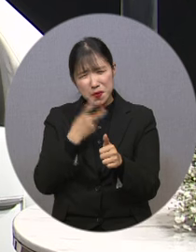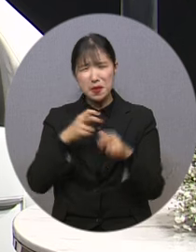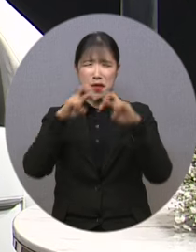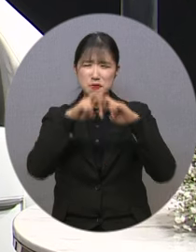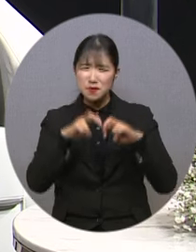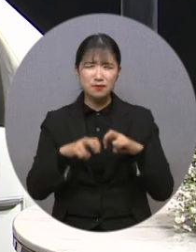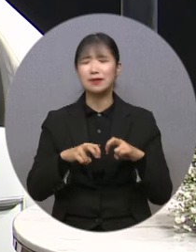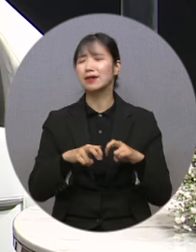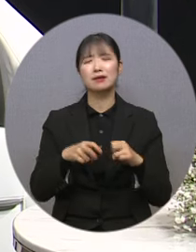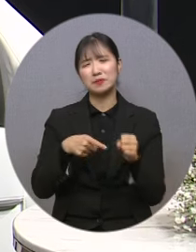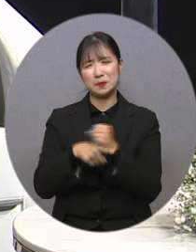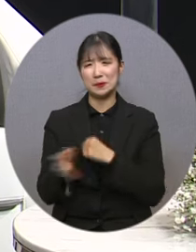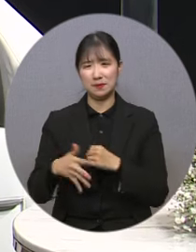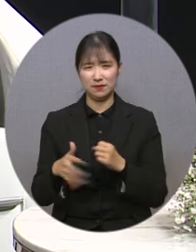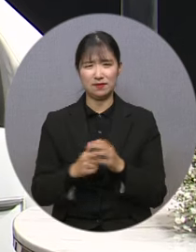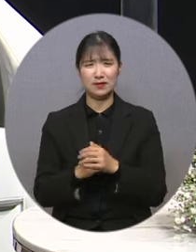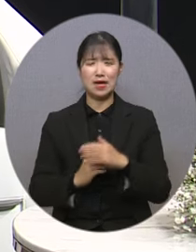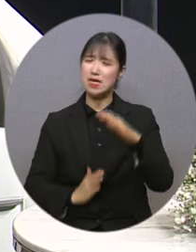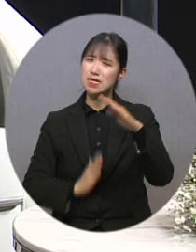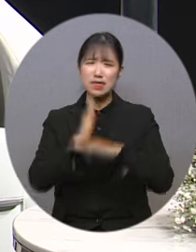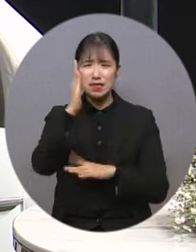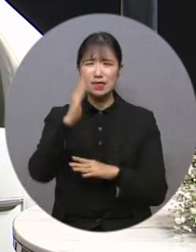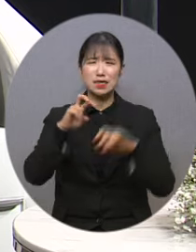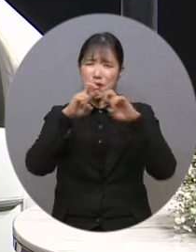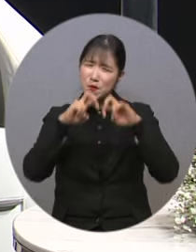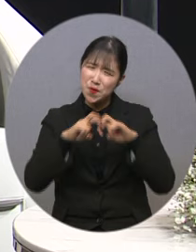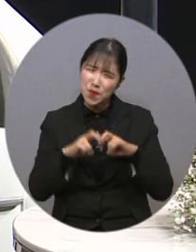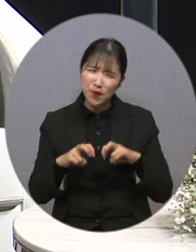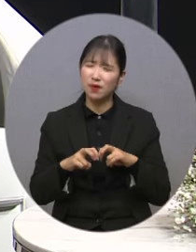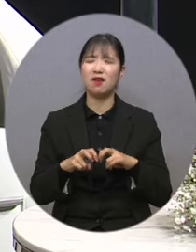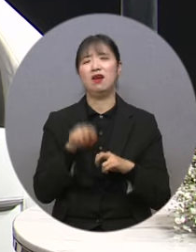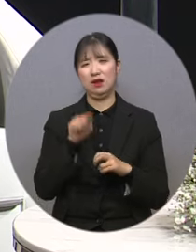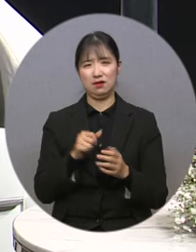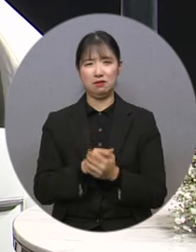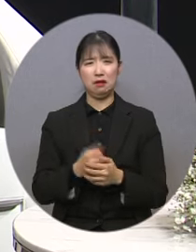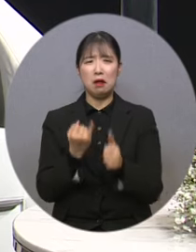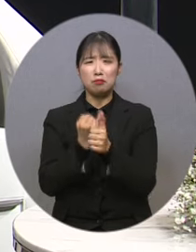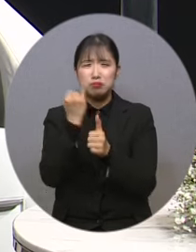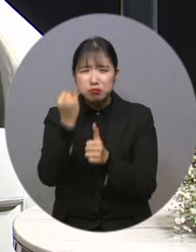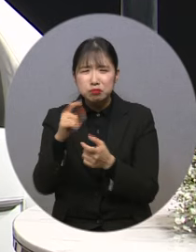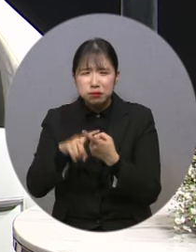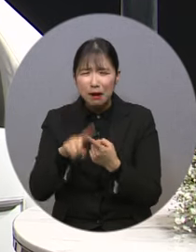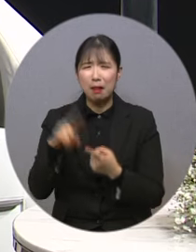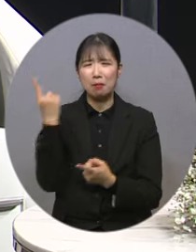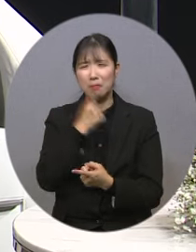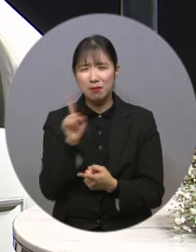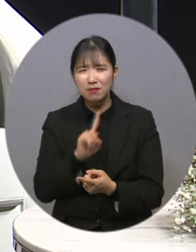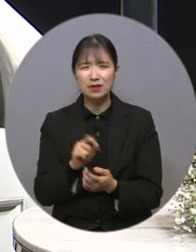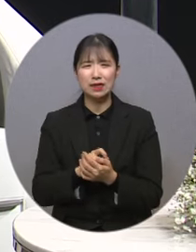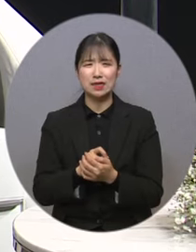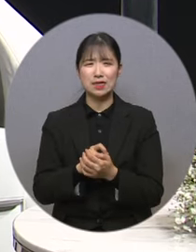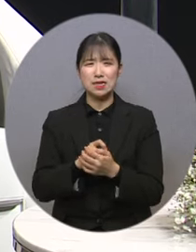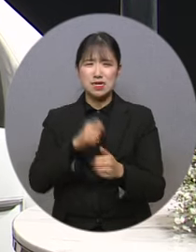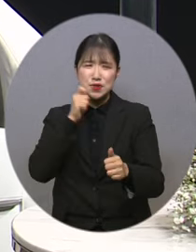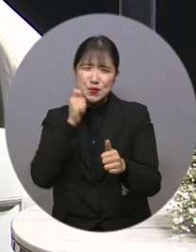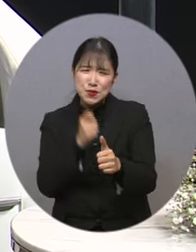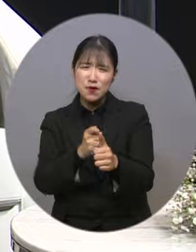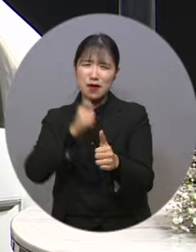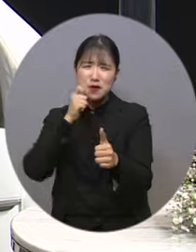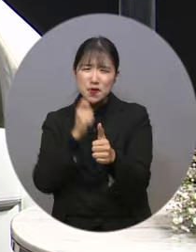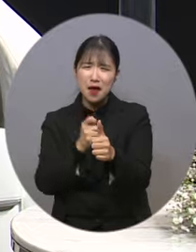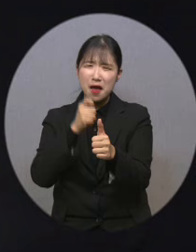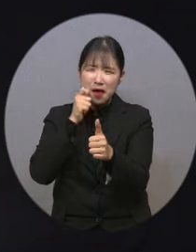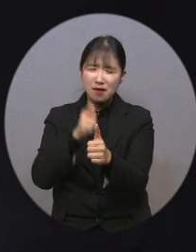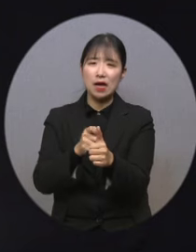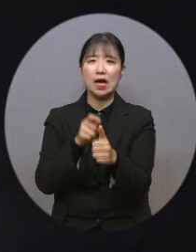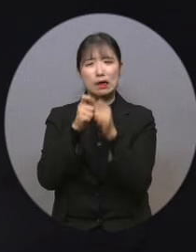겁니다 지나치게 쓸데없이 검증하는 거에요 그거 뭐 부인에 대해서 검정 하는거 뭐 것은 혁명을 들고 다니면서 검색하는데